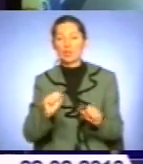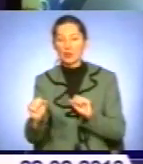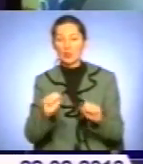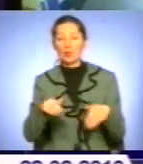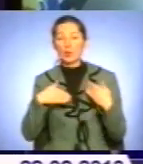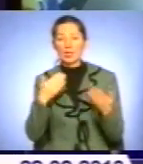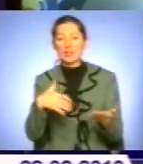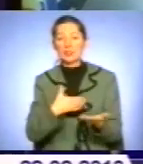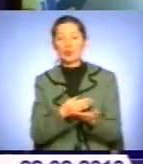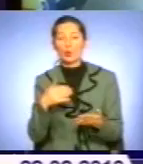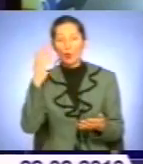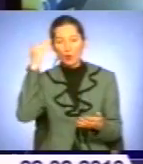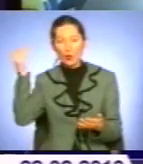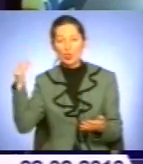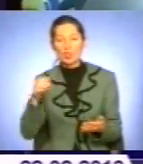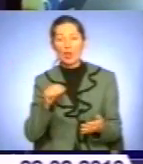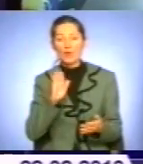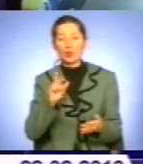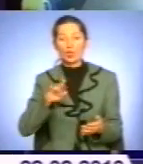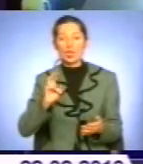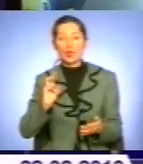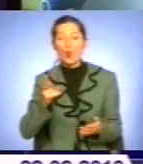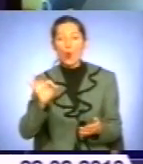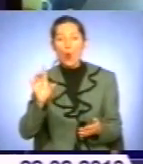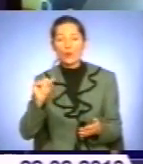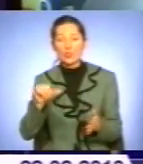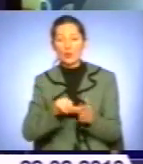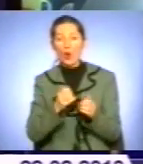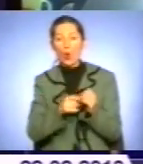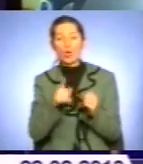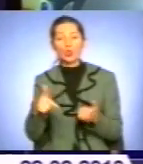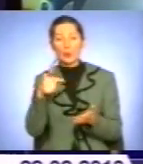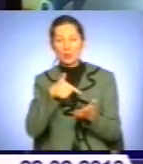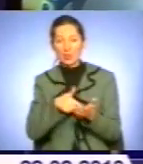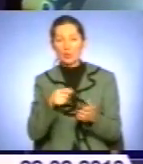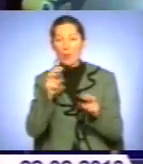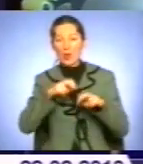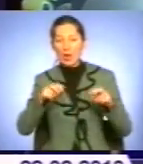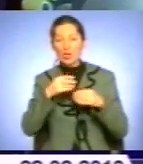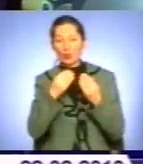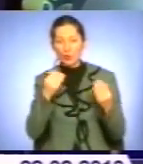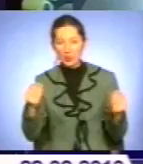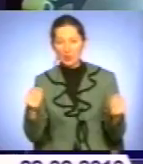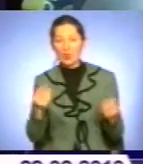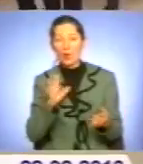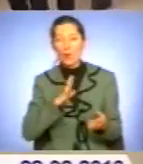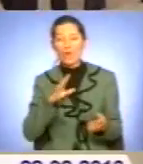творчість. Віктор Янукович завітав до кожного з містечок, переглянув виставкові експонати та побував на майстер-класах.